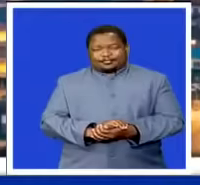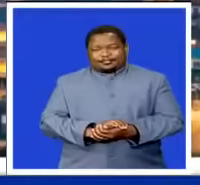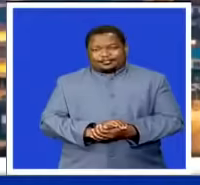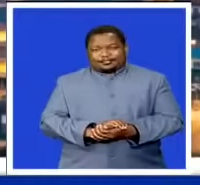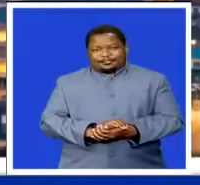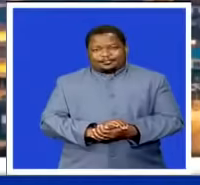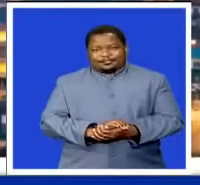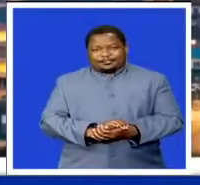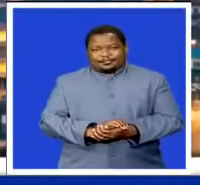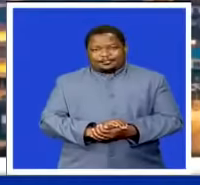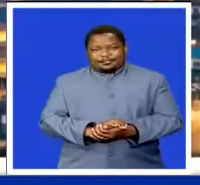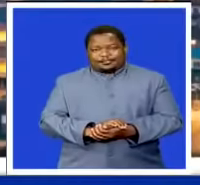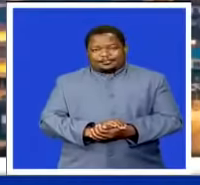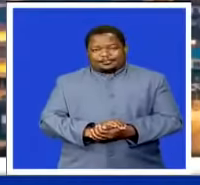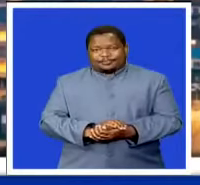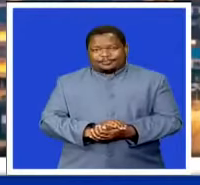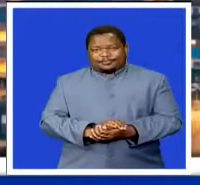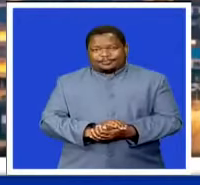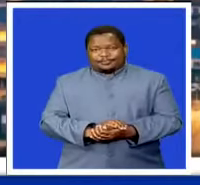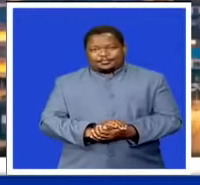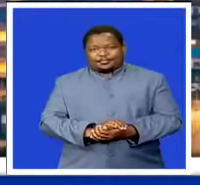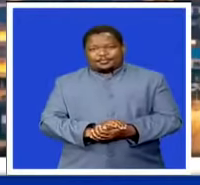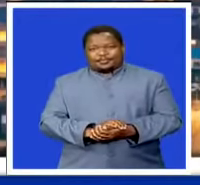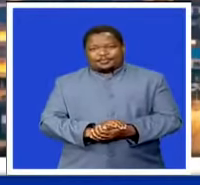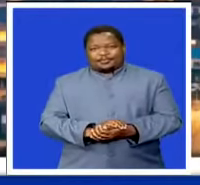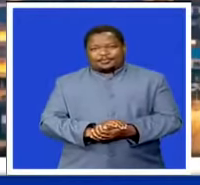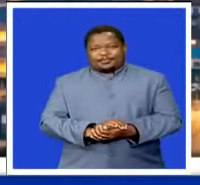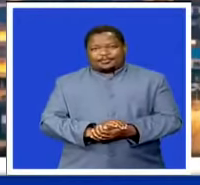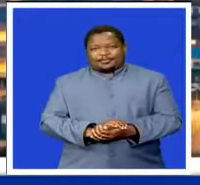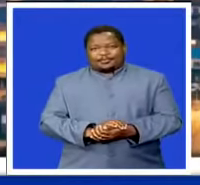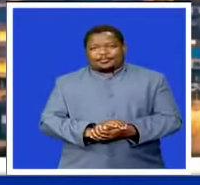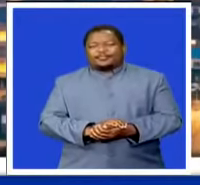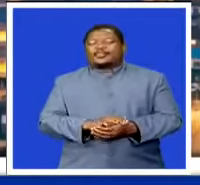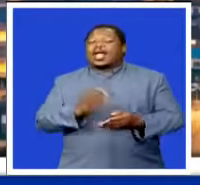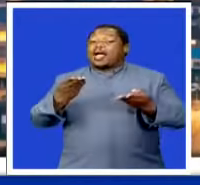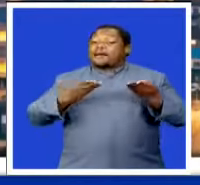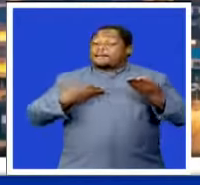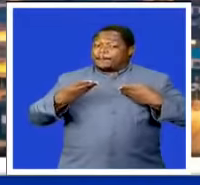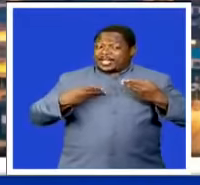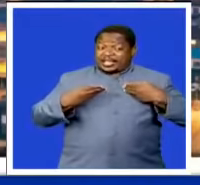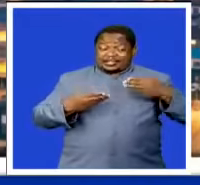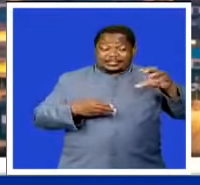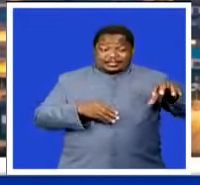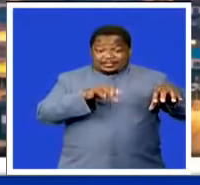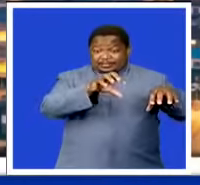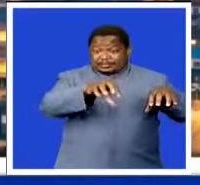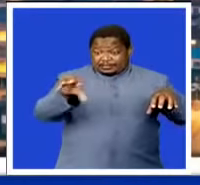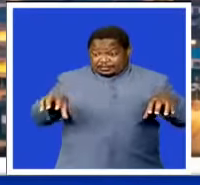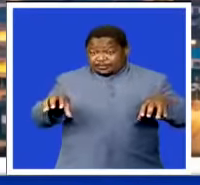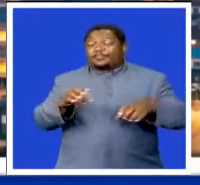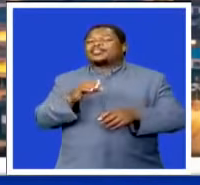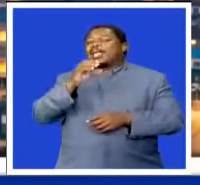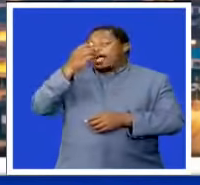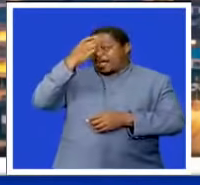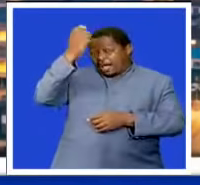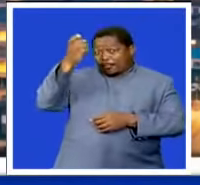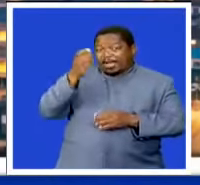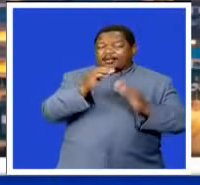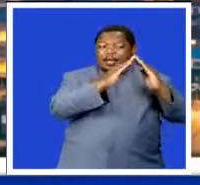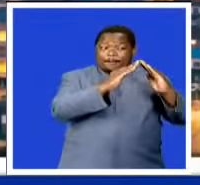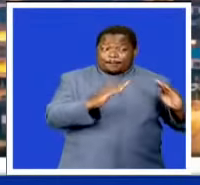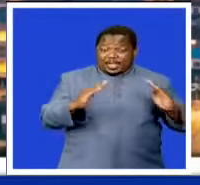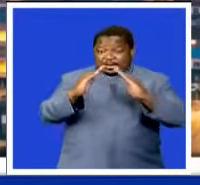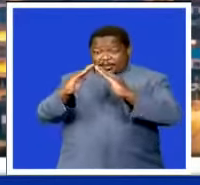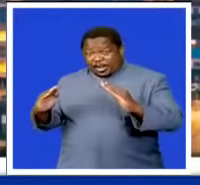Baphathi betingapane nematiko labaveta imiphumela yetisebenti yeligciwane i-HIV and AIDS budlapa